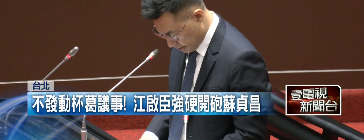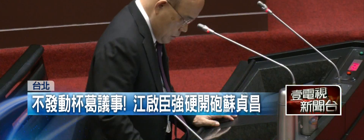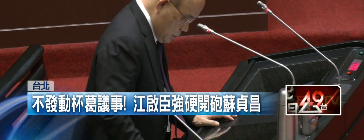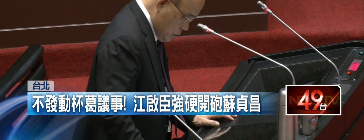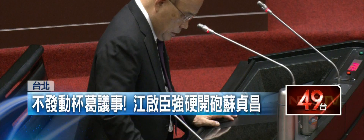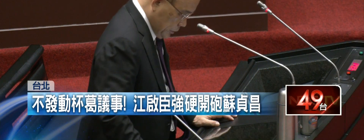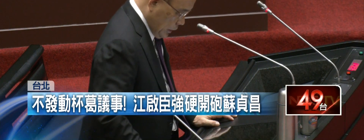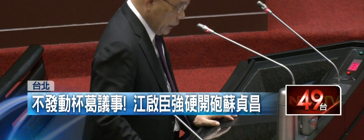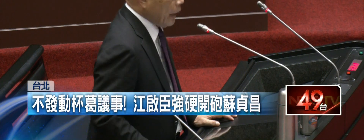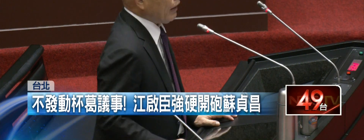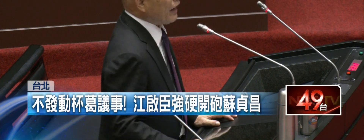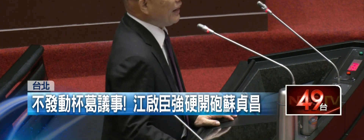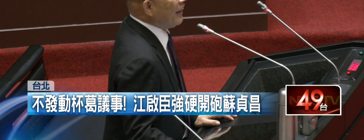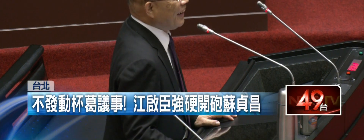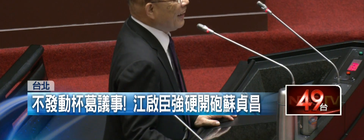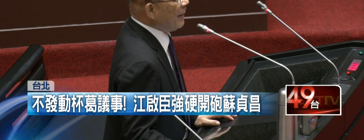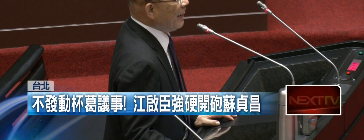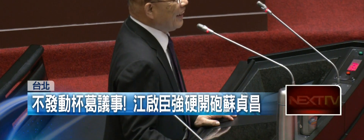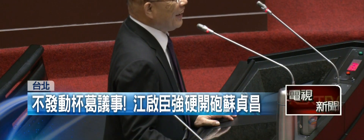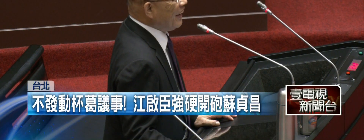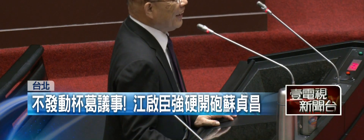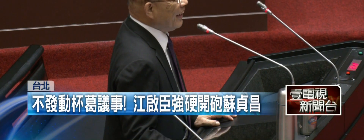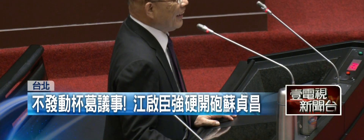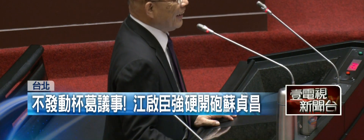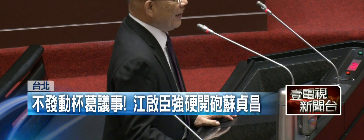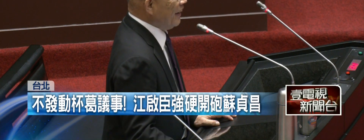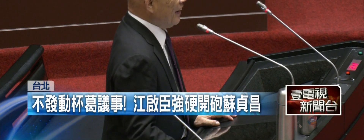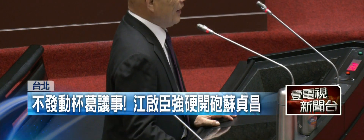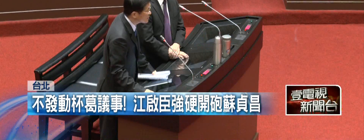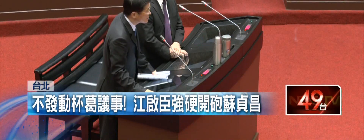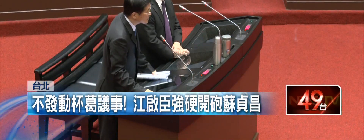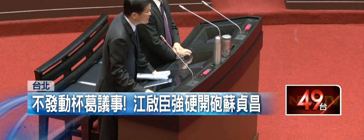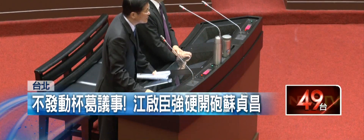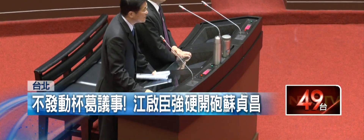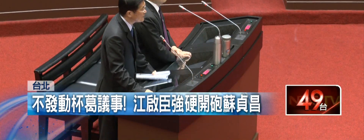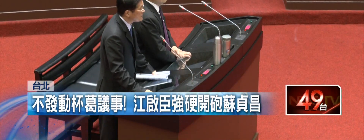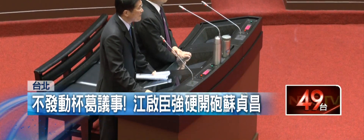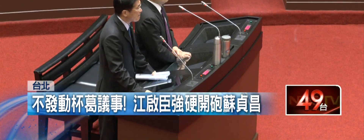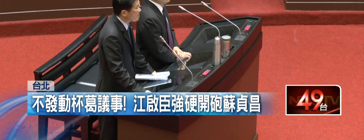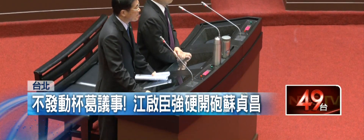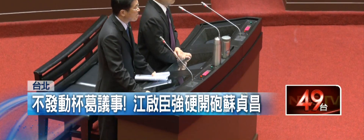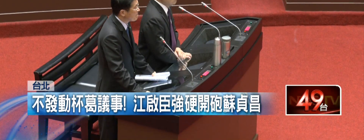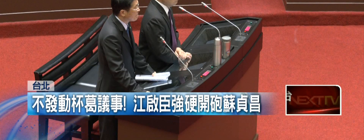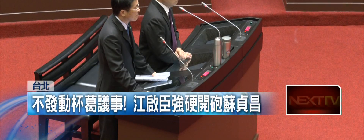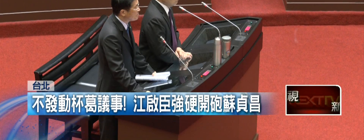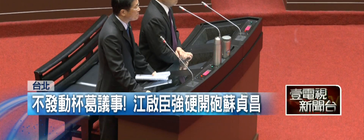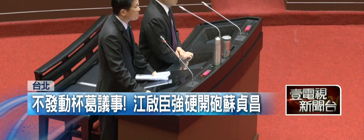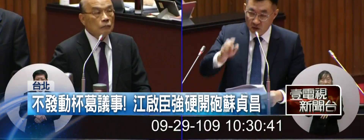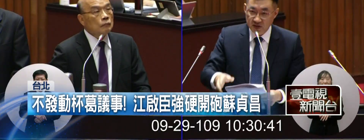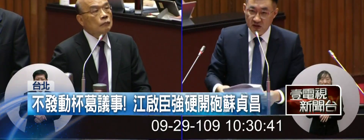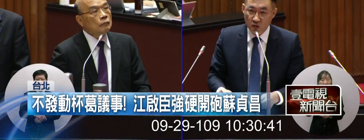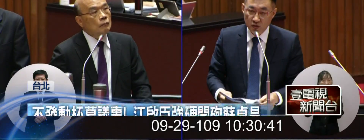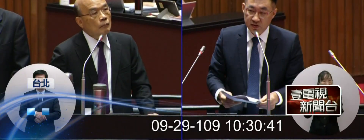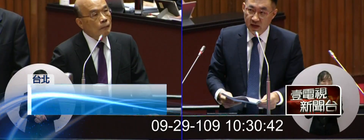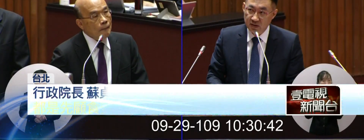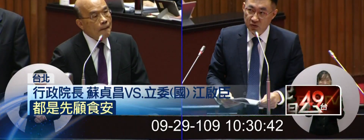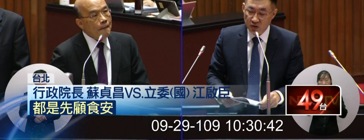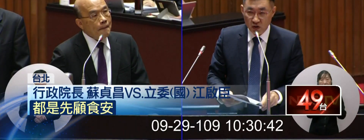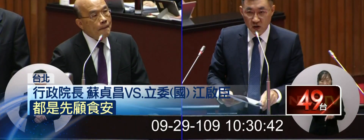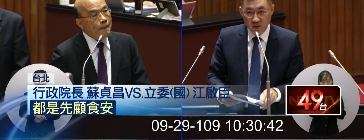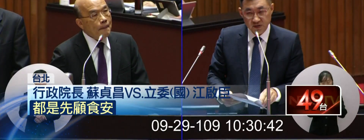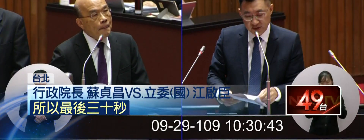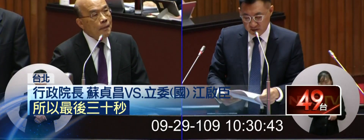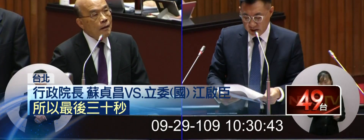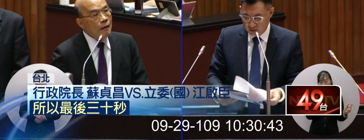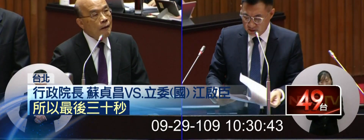江启臣这一次不发动杯葛议事，站上质询台，怒气冲冲对行政院长苏贞昌猛力开炮。 都是先顾食安，所以